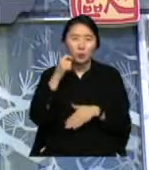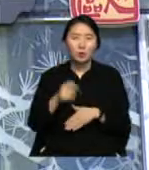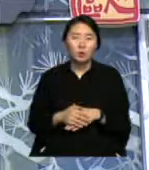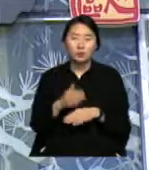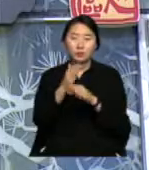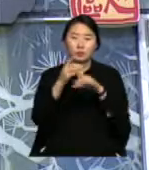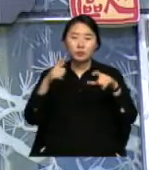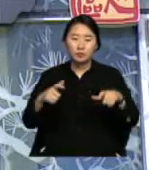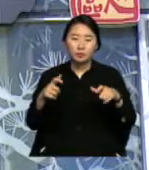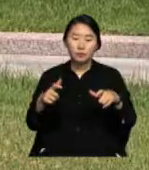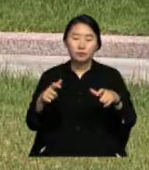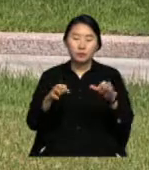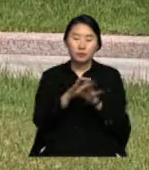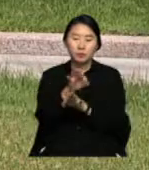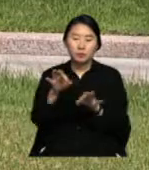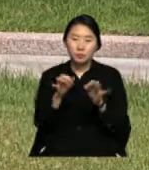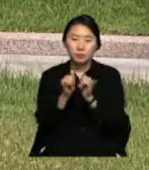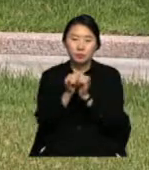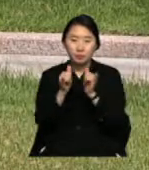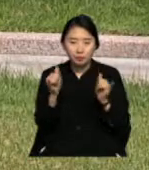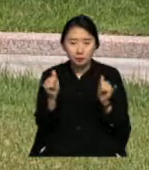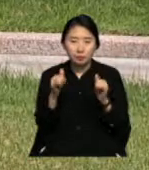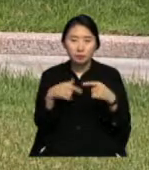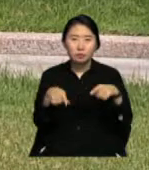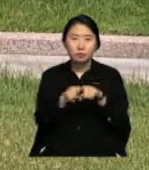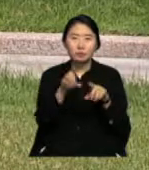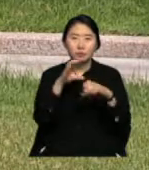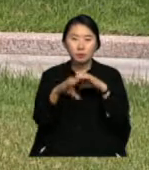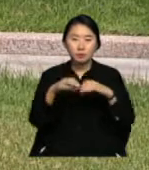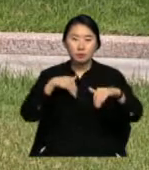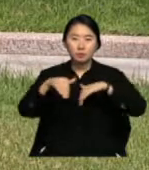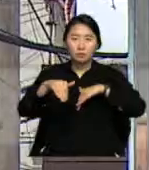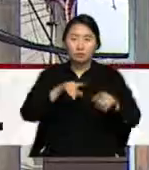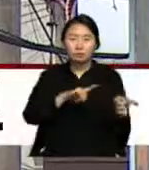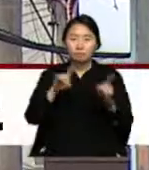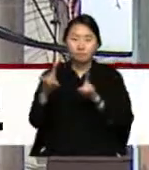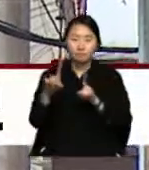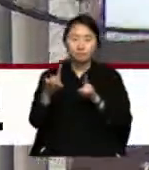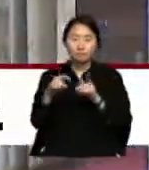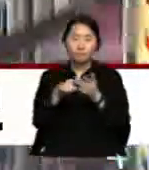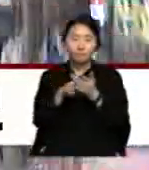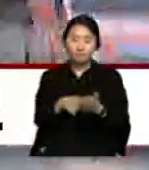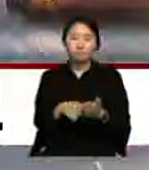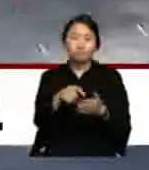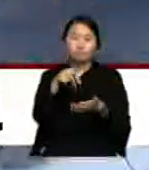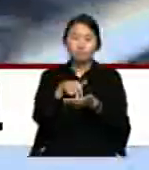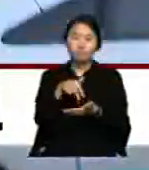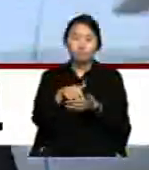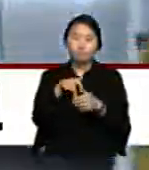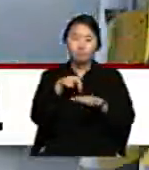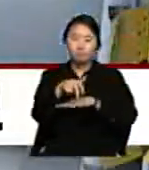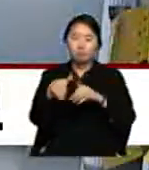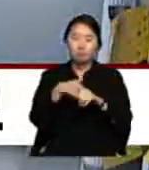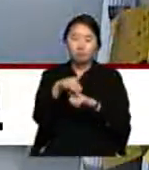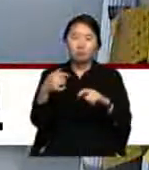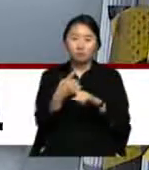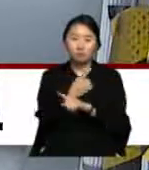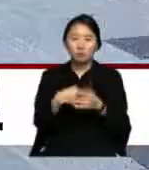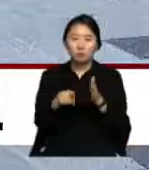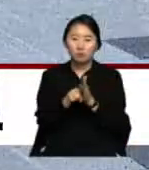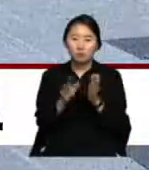이에 중구는 지역 상인과 의 지속적인 소통을 통해 골목 활성화를 도모 하겠다는 입장입니다 또 보행환경 개선을 위해